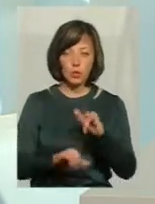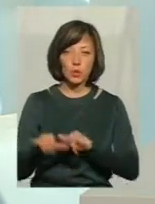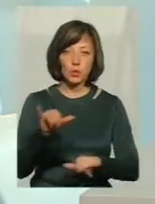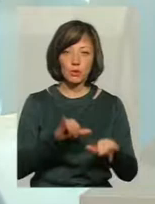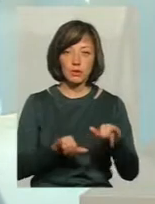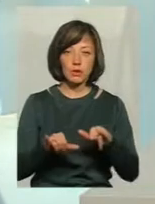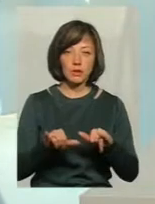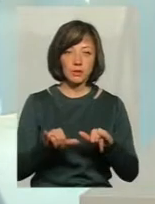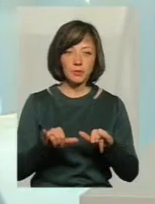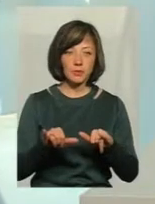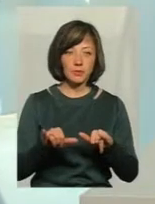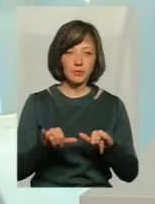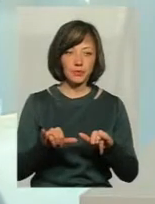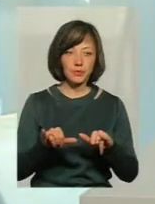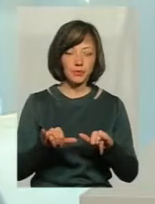де люди